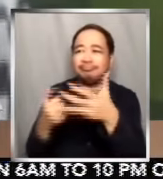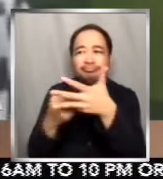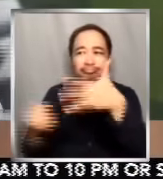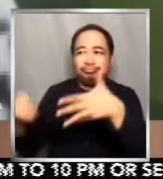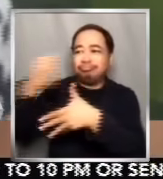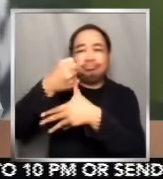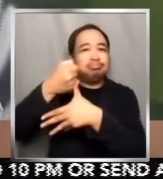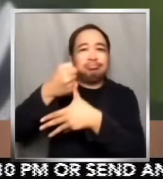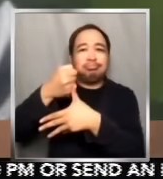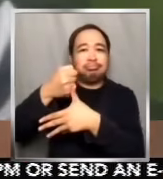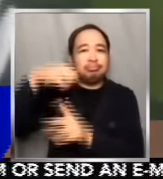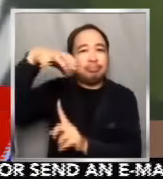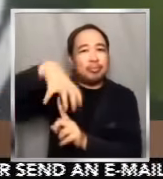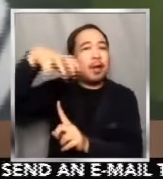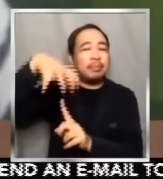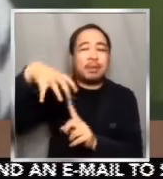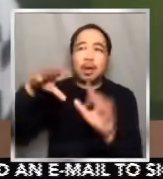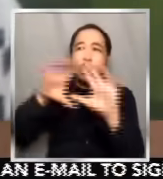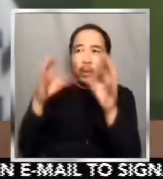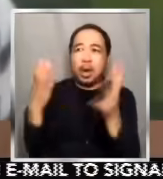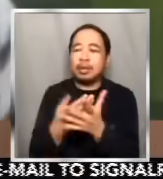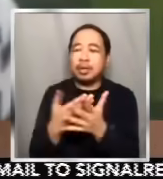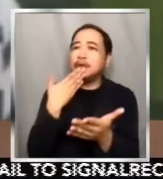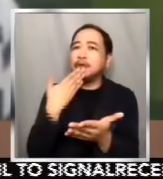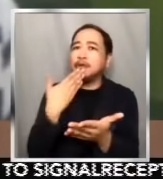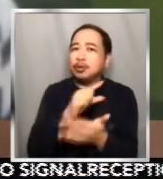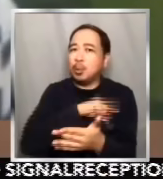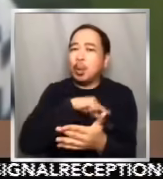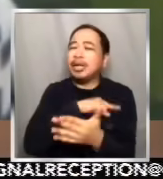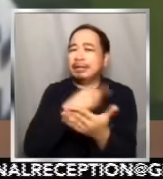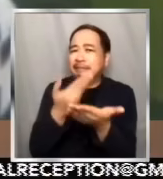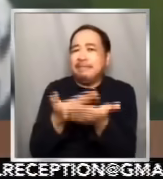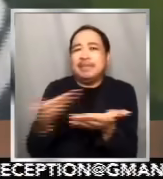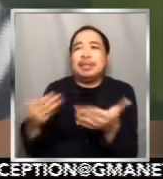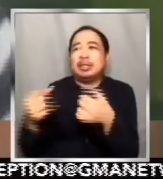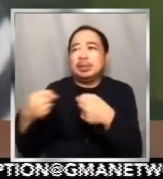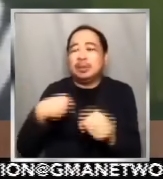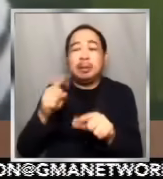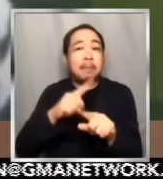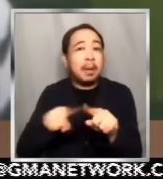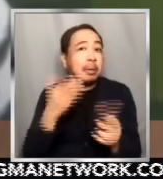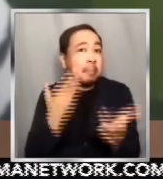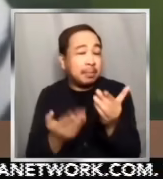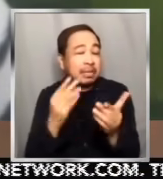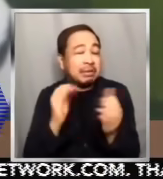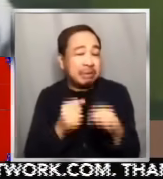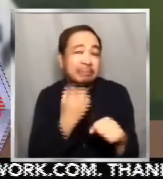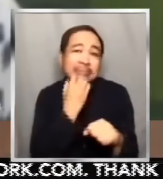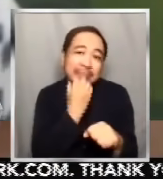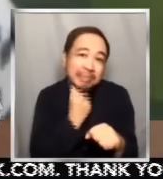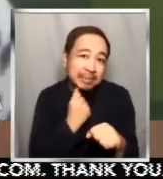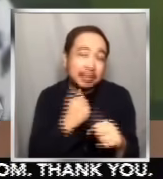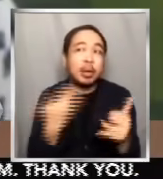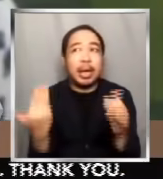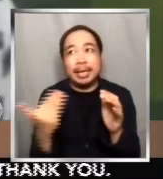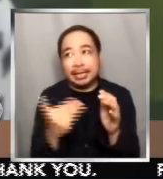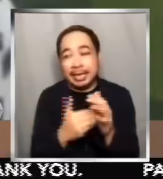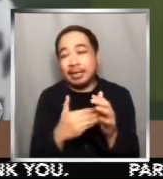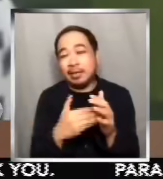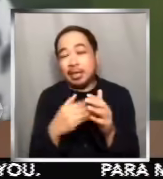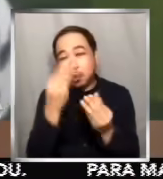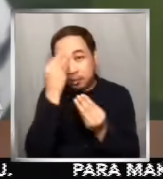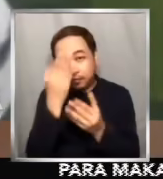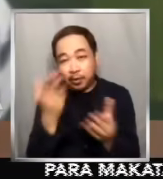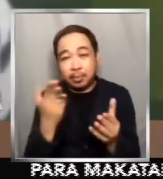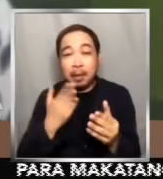But does this excuse the possibility of cutting corners? Which I repeat, Mr. President, my speech was not the